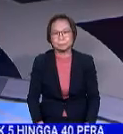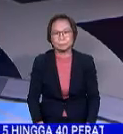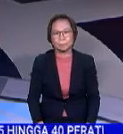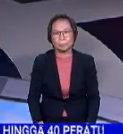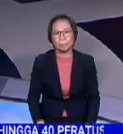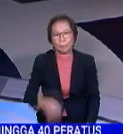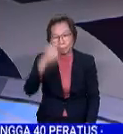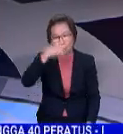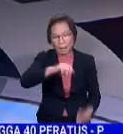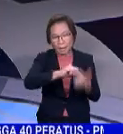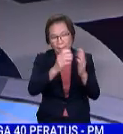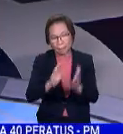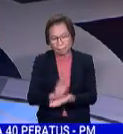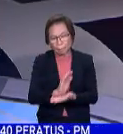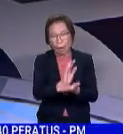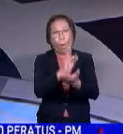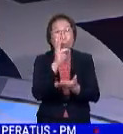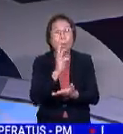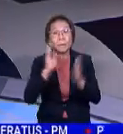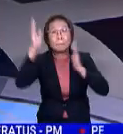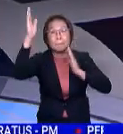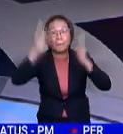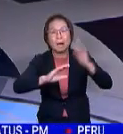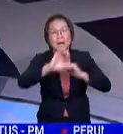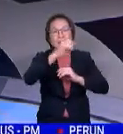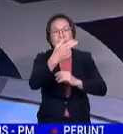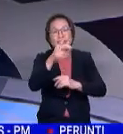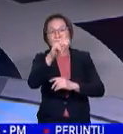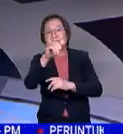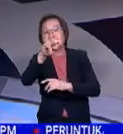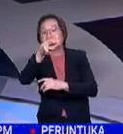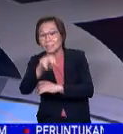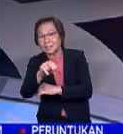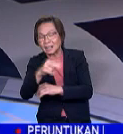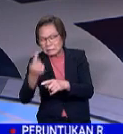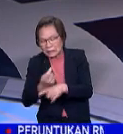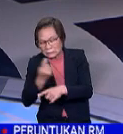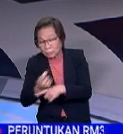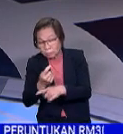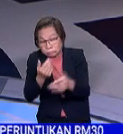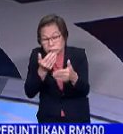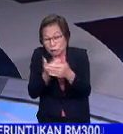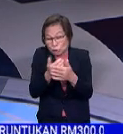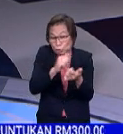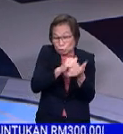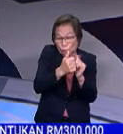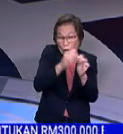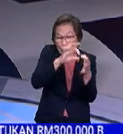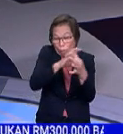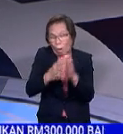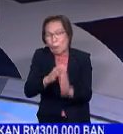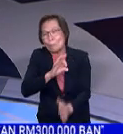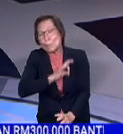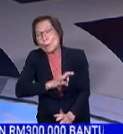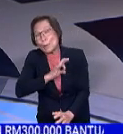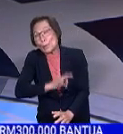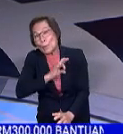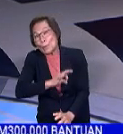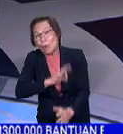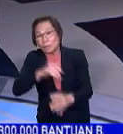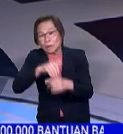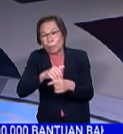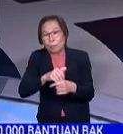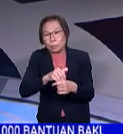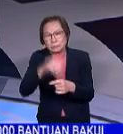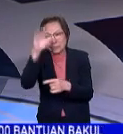Sementara itu bagi atlet perairan wanita negara Nur Syazrin Muhammad Latif, bagi latihan menjelang Sukan Olimpik akan dimanfaatkan sebanyak dalam